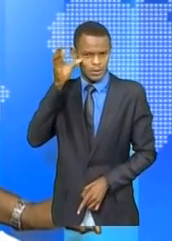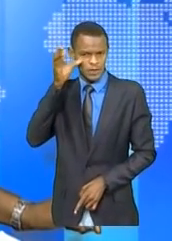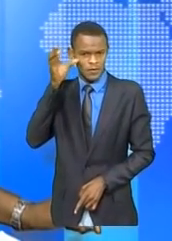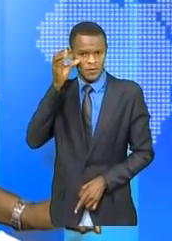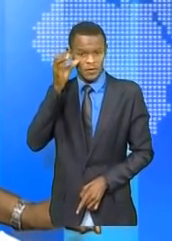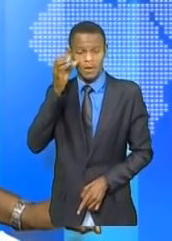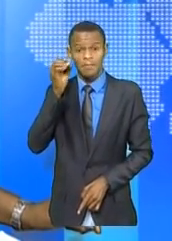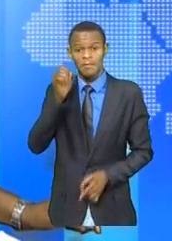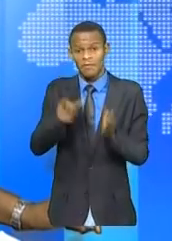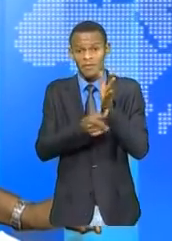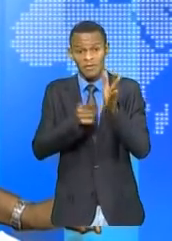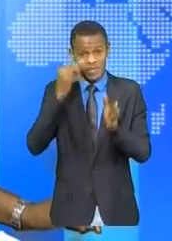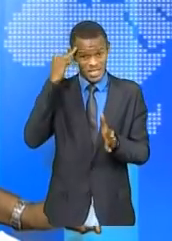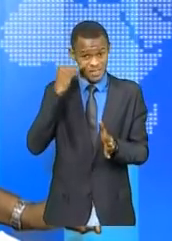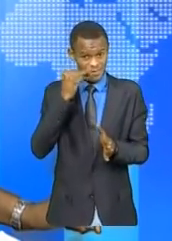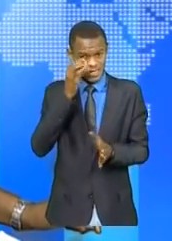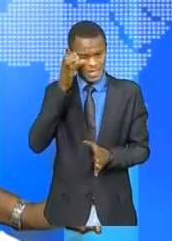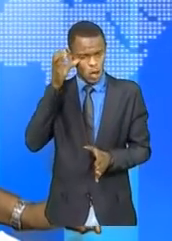de l'événement, Jojondi Bukabulo.